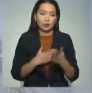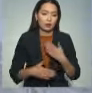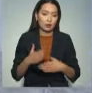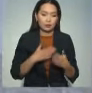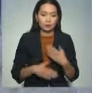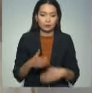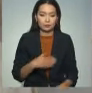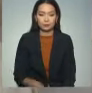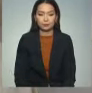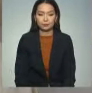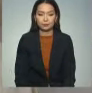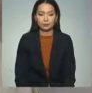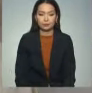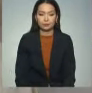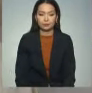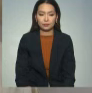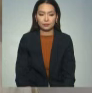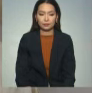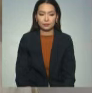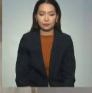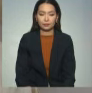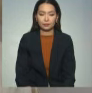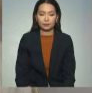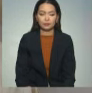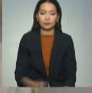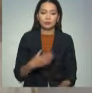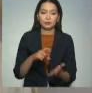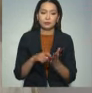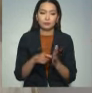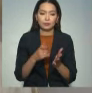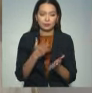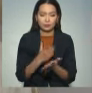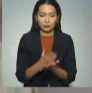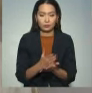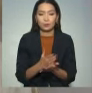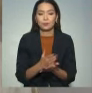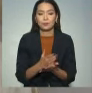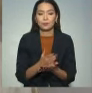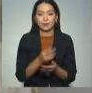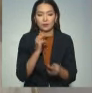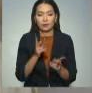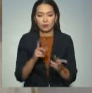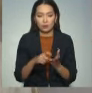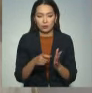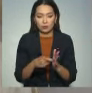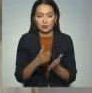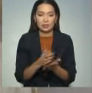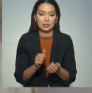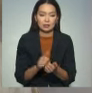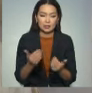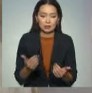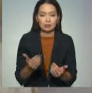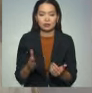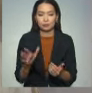начальных классов. У нас на каждом этаже есть душевые кабинки, бытовая комната, в которой стоят стирально-сушильные